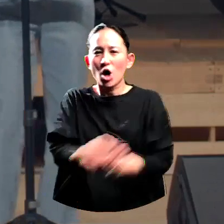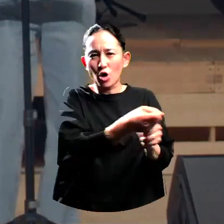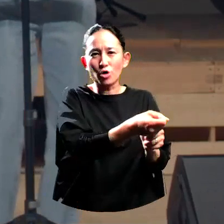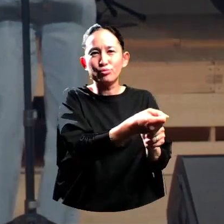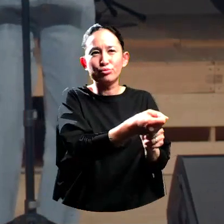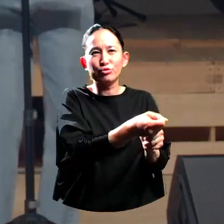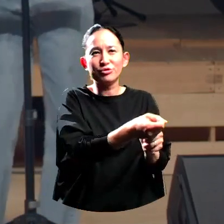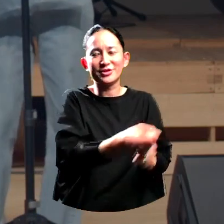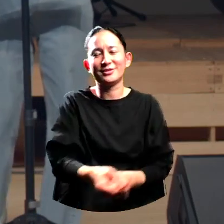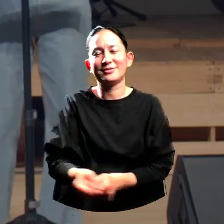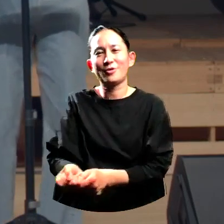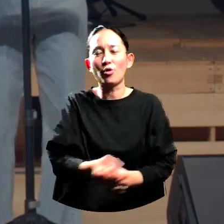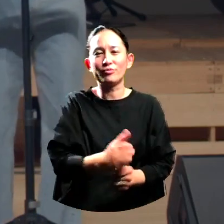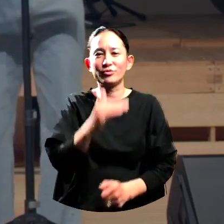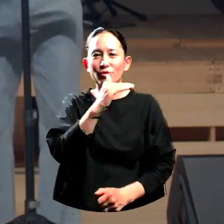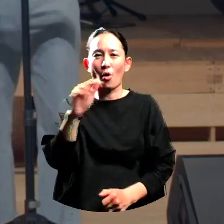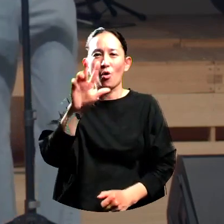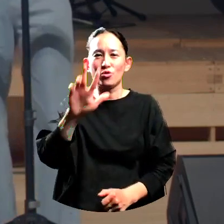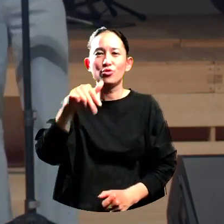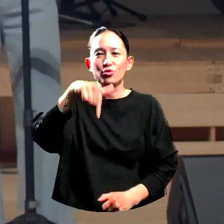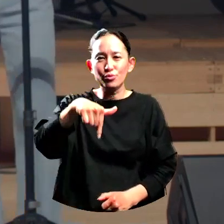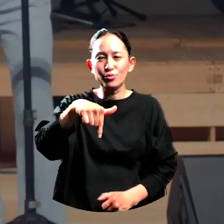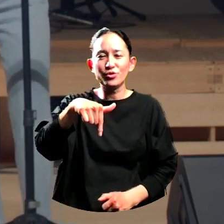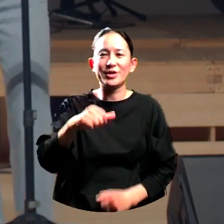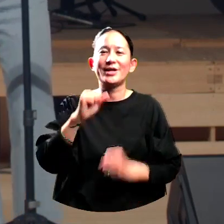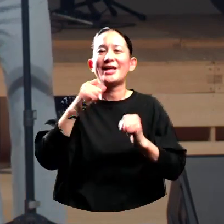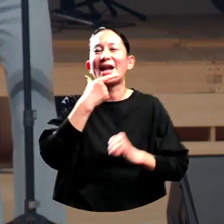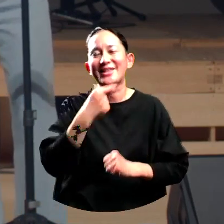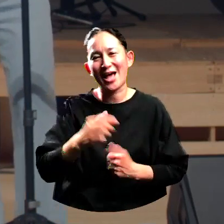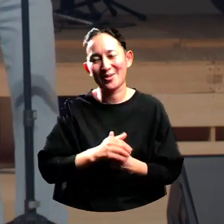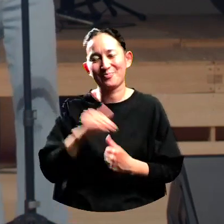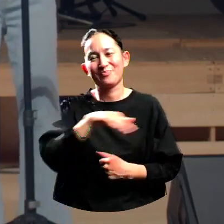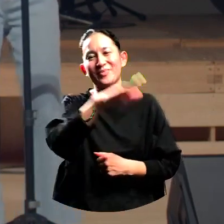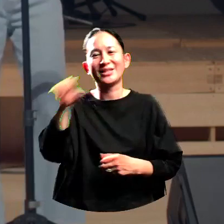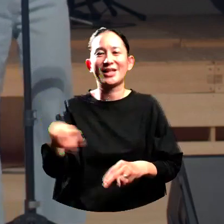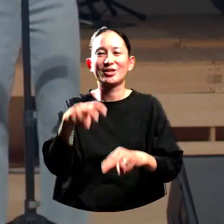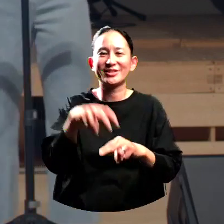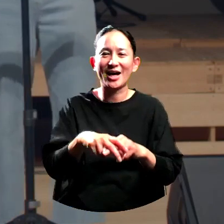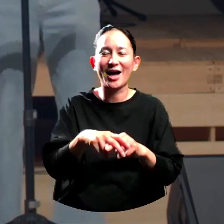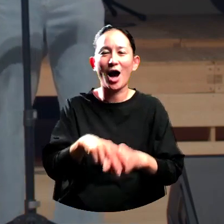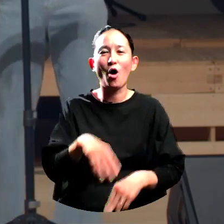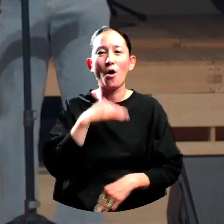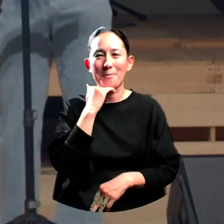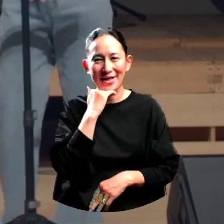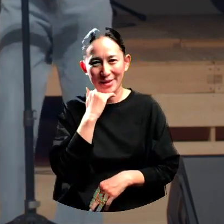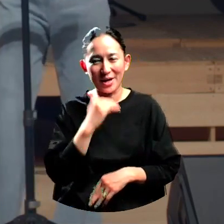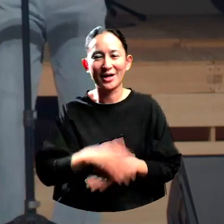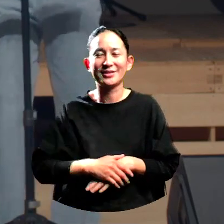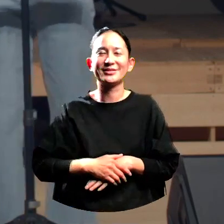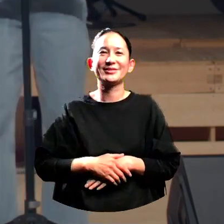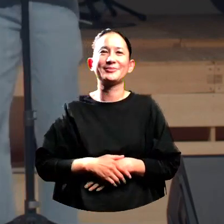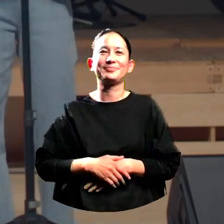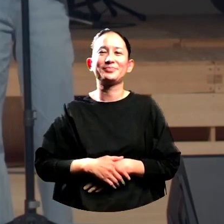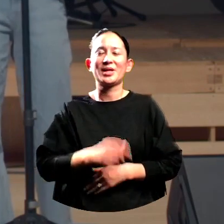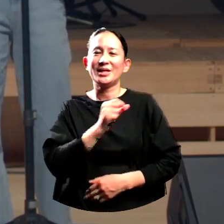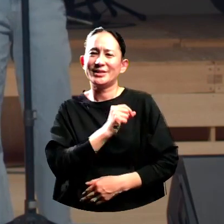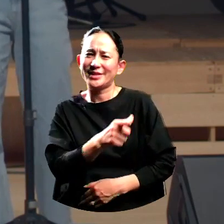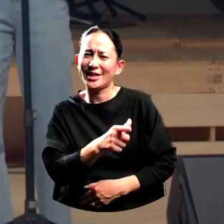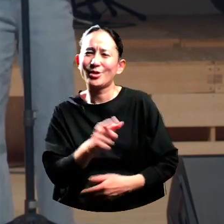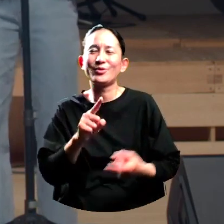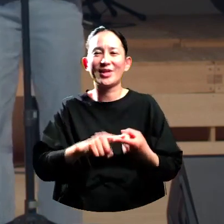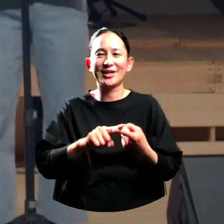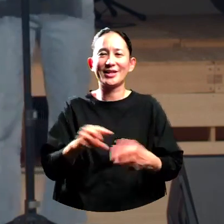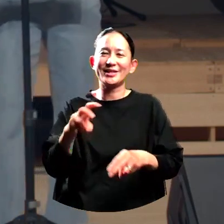ひ皆さん積極的に参加してください。あなたの参加待ってます。 So please do not hesitate to come and join